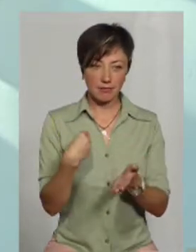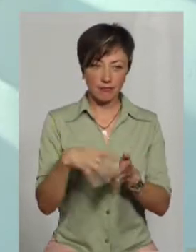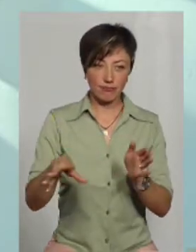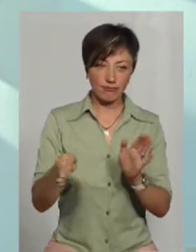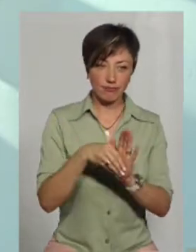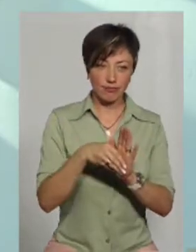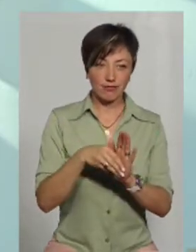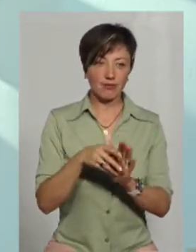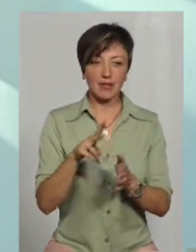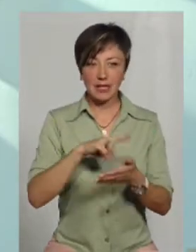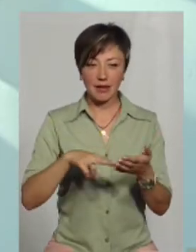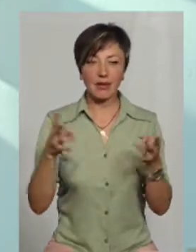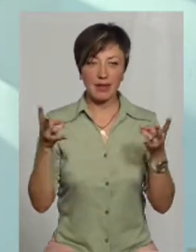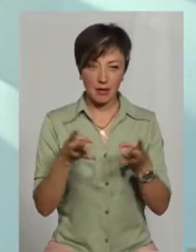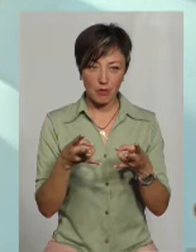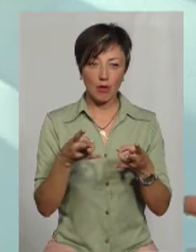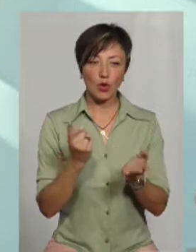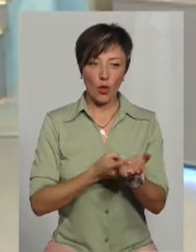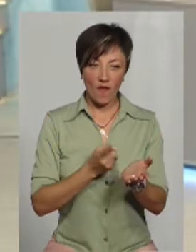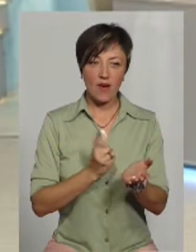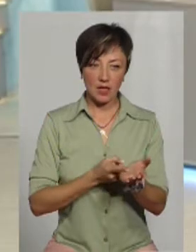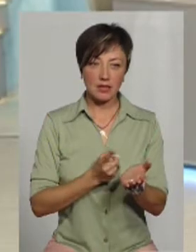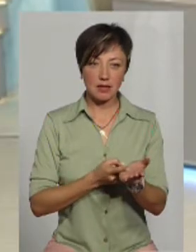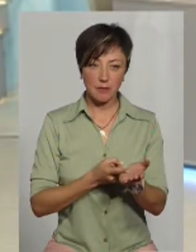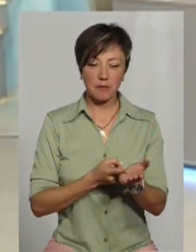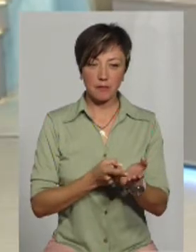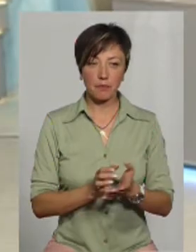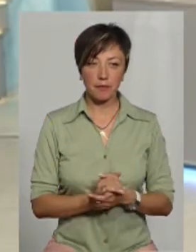іменно сертифікат. Його треба довести.